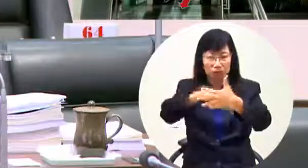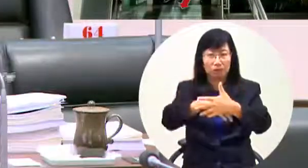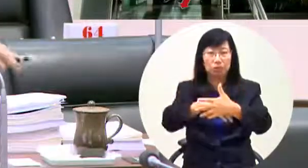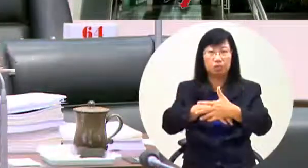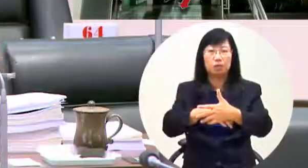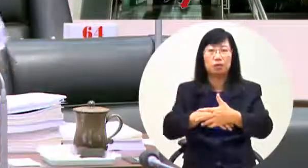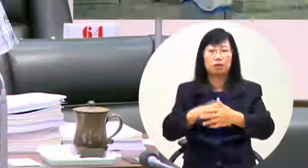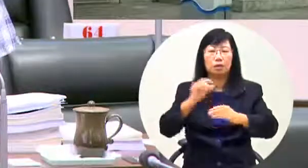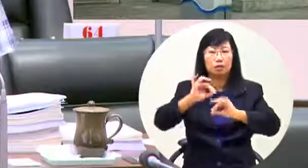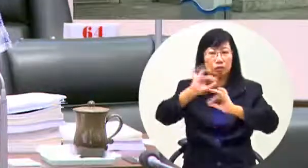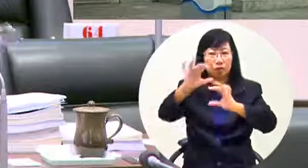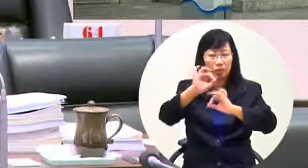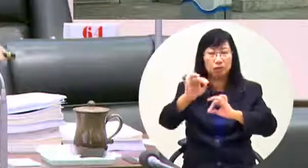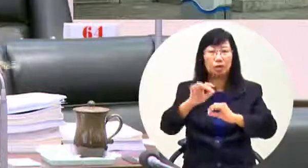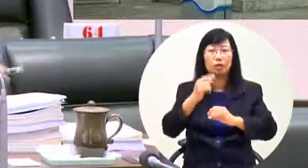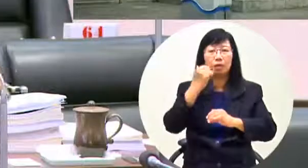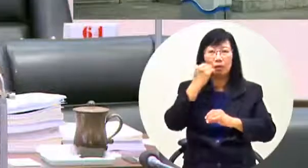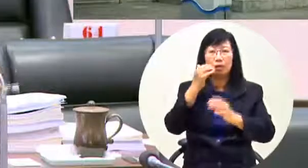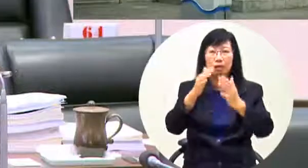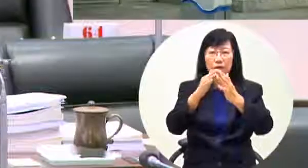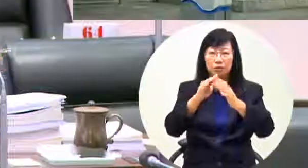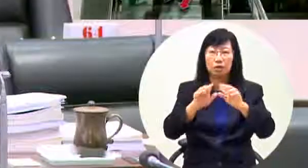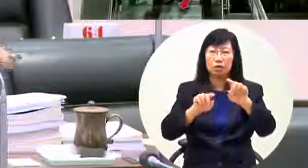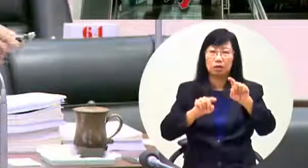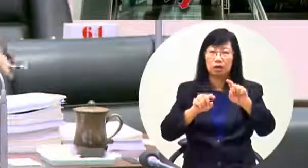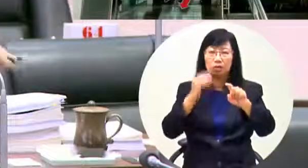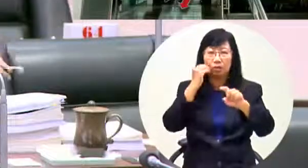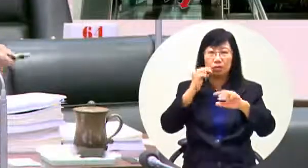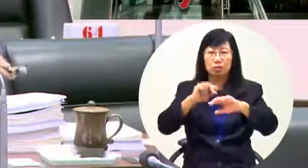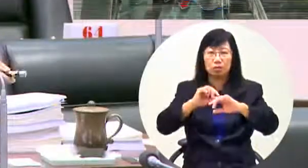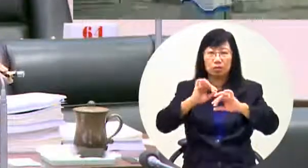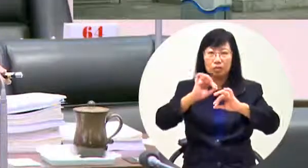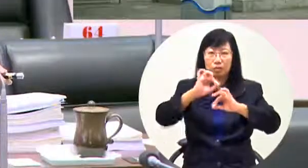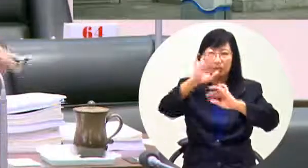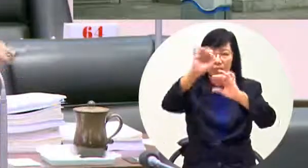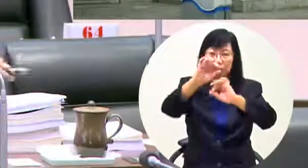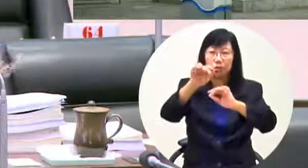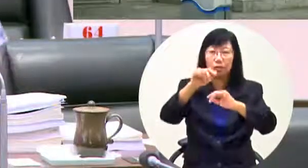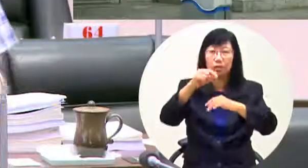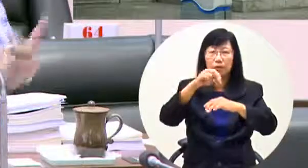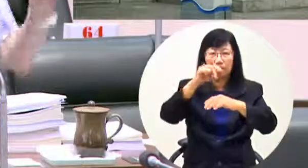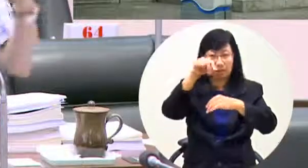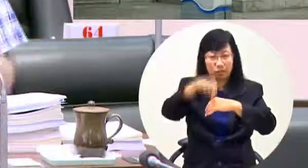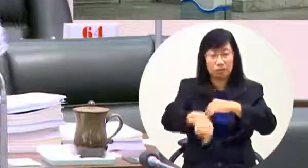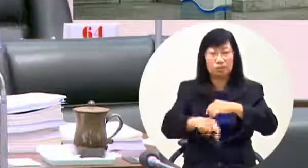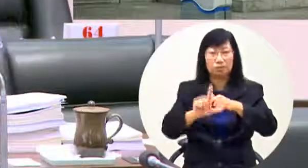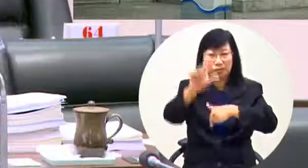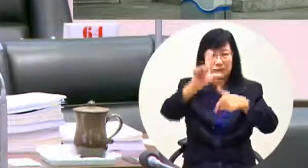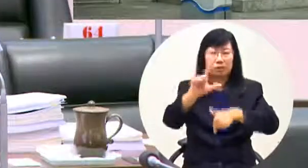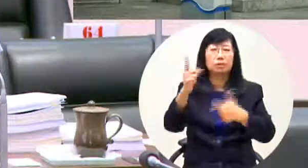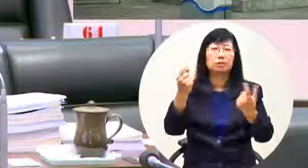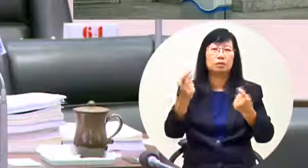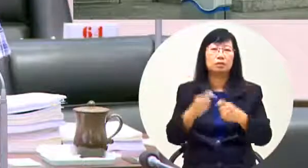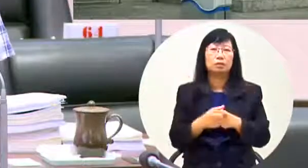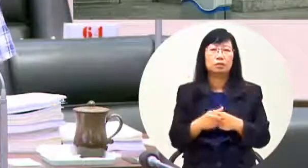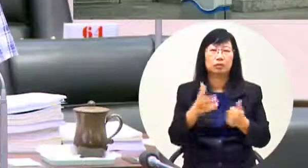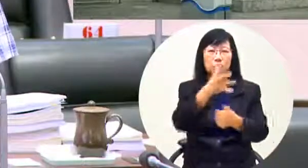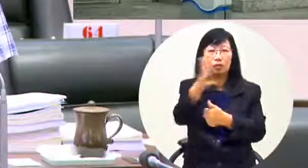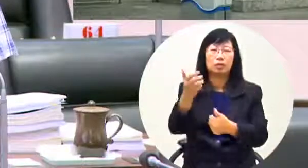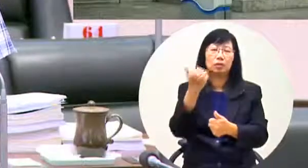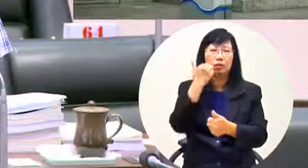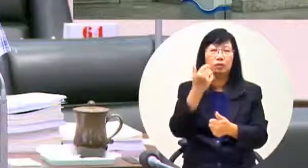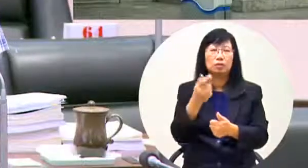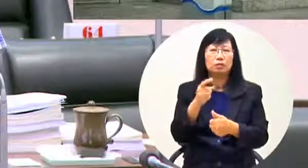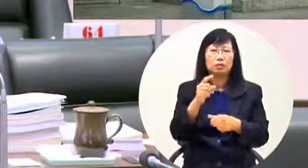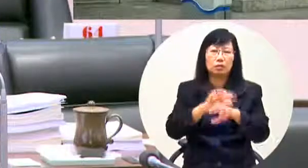这样的两边拢双向的，不是这样啊。再看到只有电梯都这样，你不管电梯都是一个。很不方便，很不宜